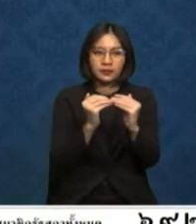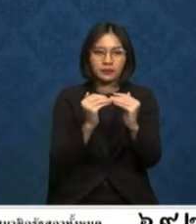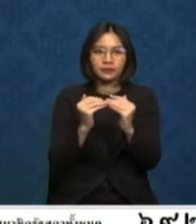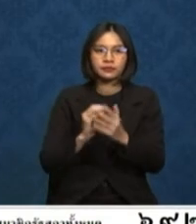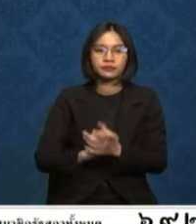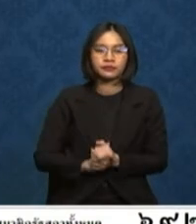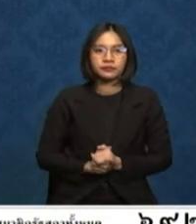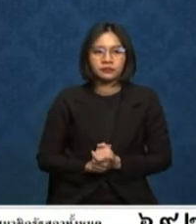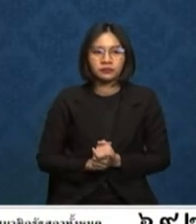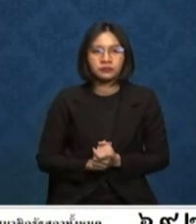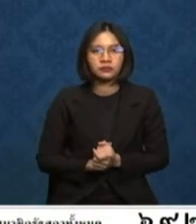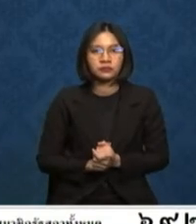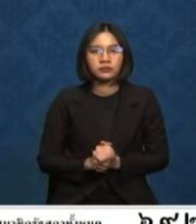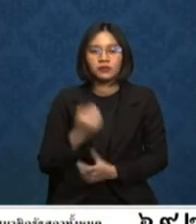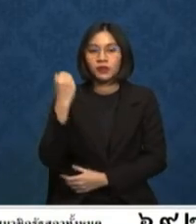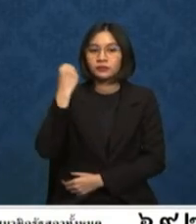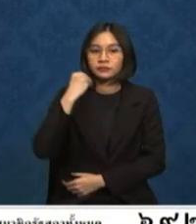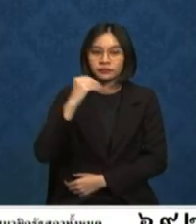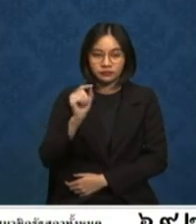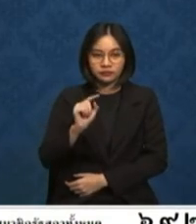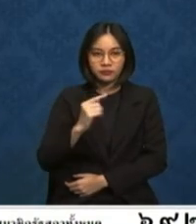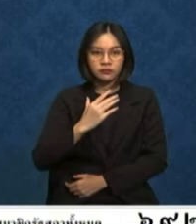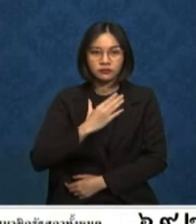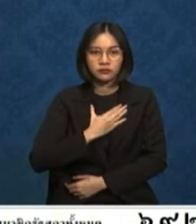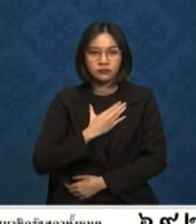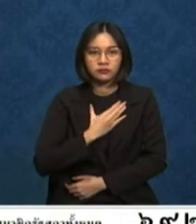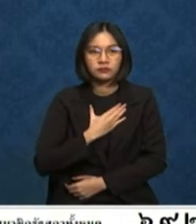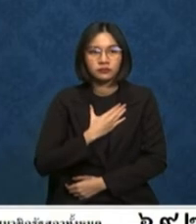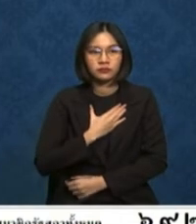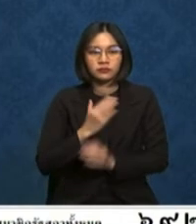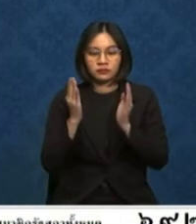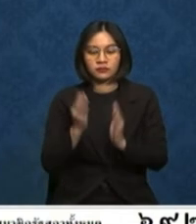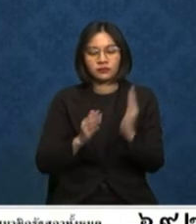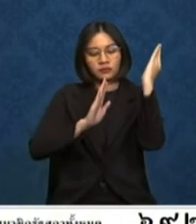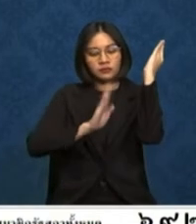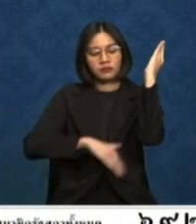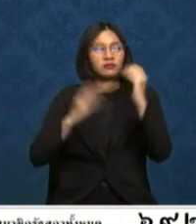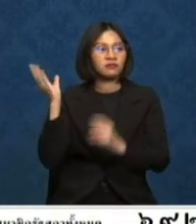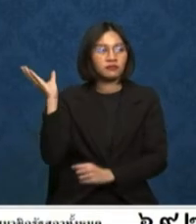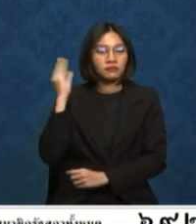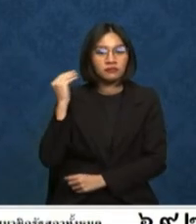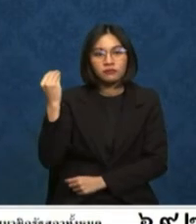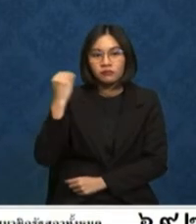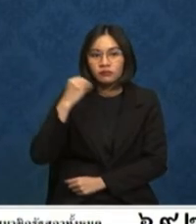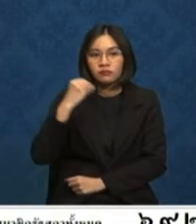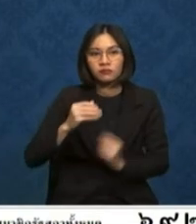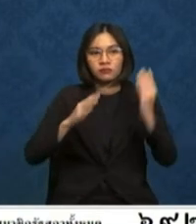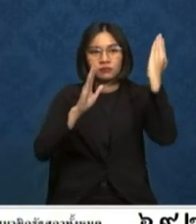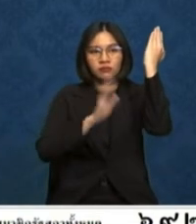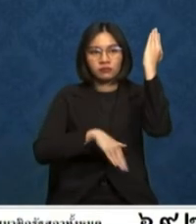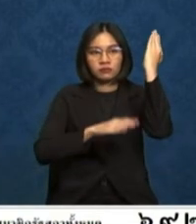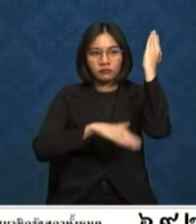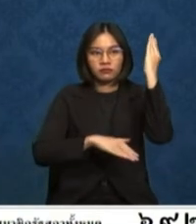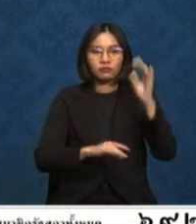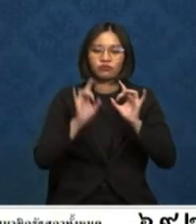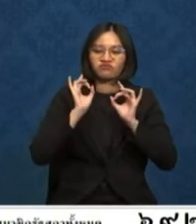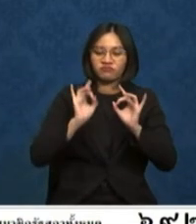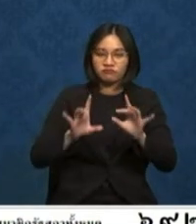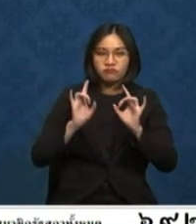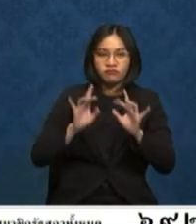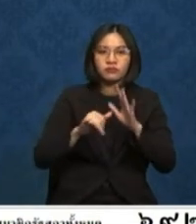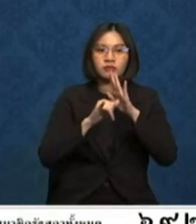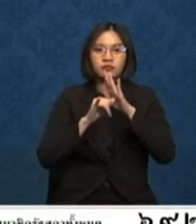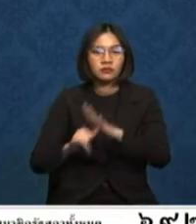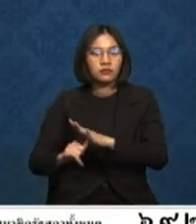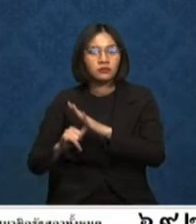กันหลายครั้งค่ะดิฉันเป็นคนใต้ได้ยินเสมอค่ะเขาบอกภาคใต้โดนกลั่นแกล้งภาค